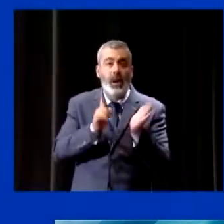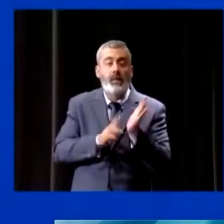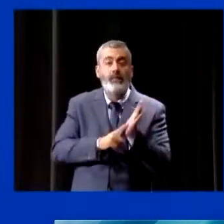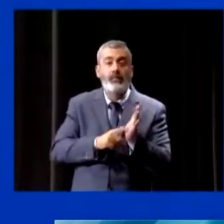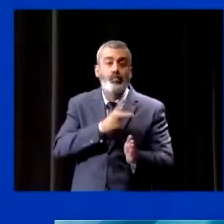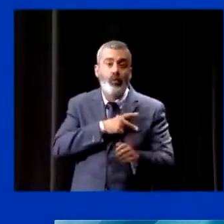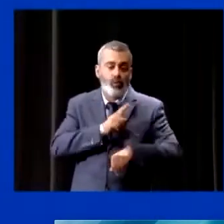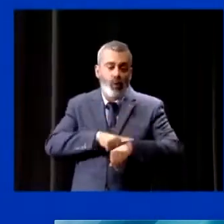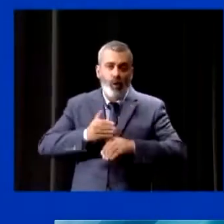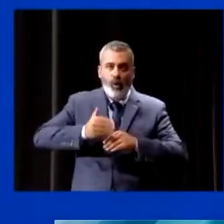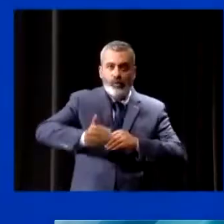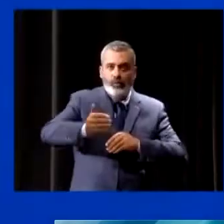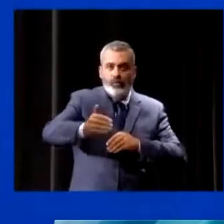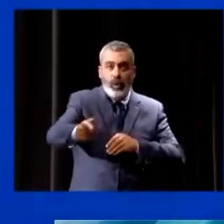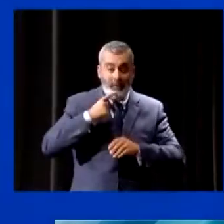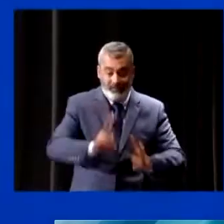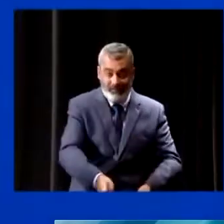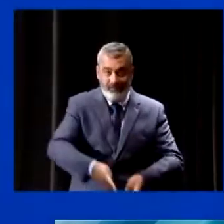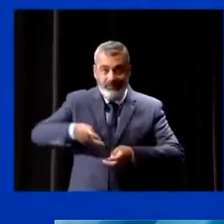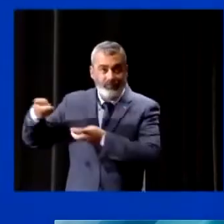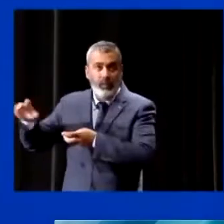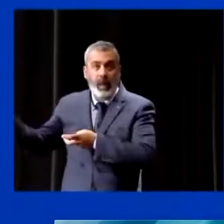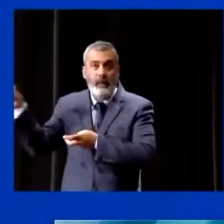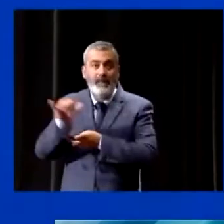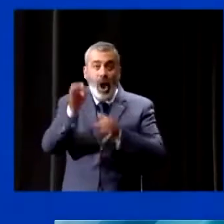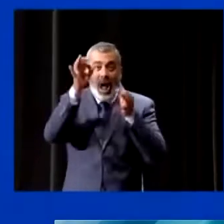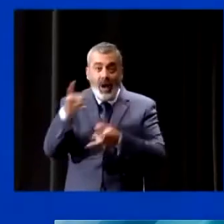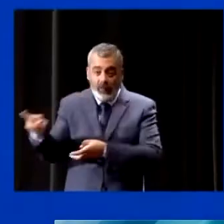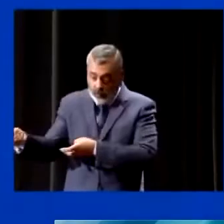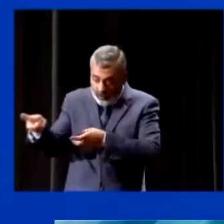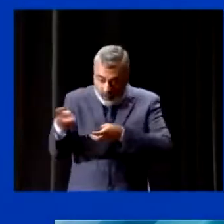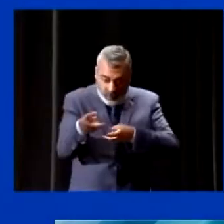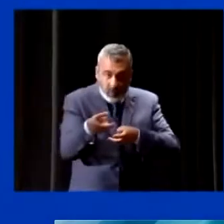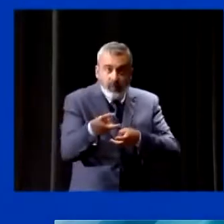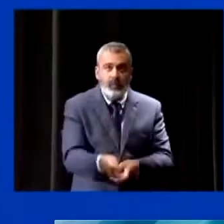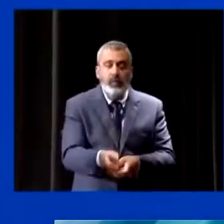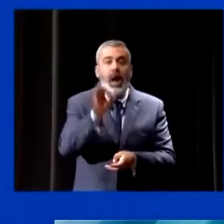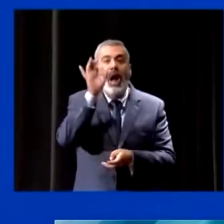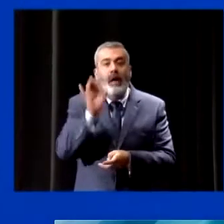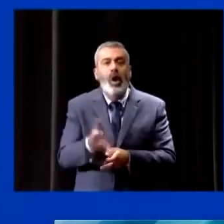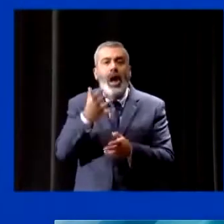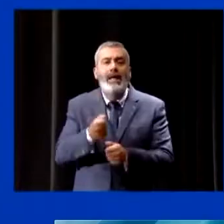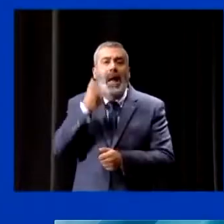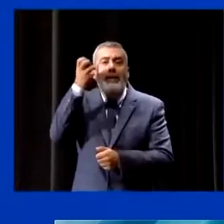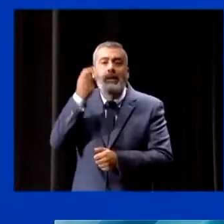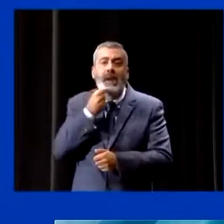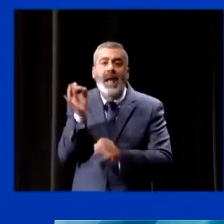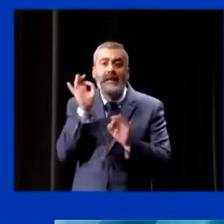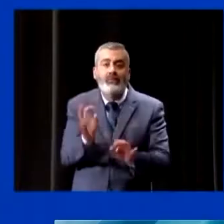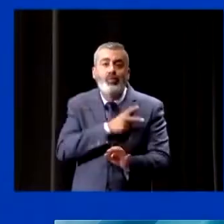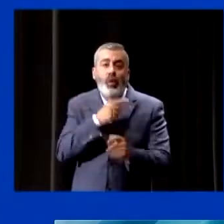χρονοδιαγραμμάτων οι αποσπαστήσεις αρχαιότητες θα επέστρεφαν στην ακριβή τους θέση με βάση τις αρχές της επιστήμης και της